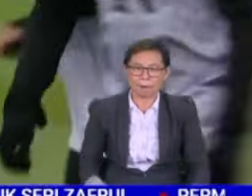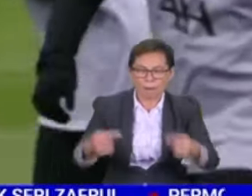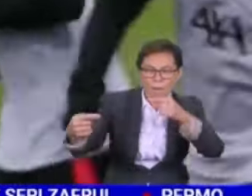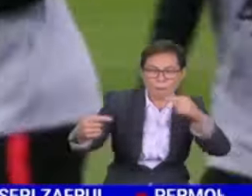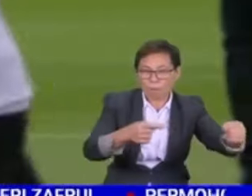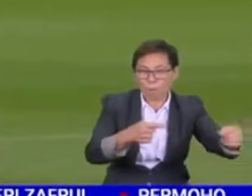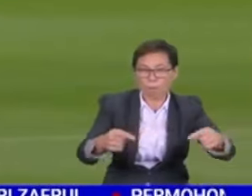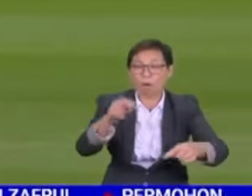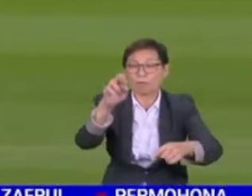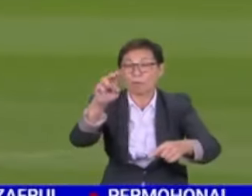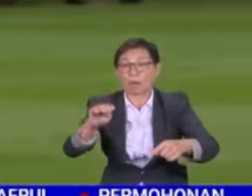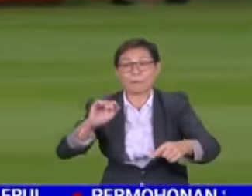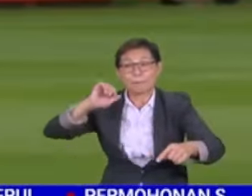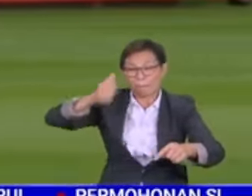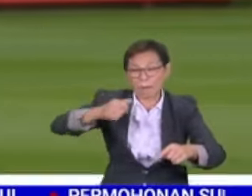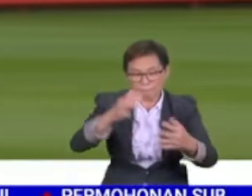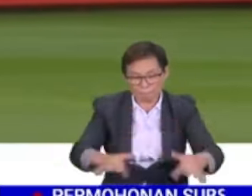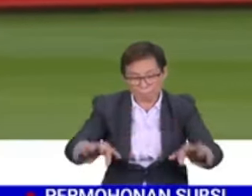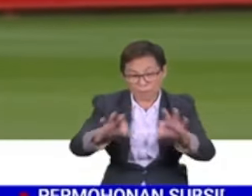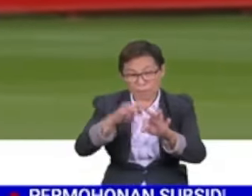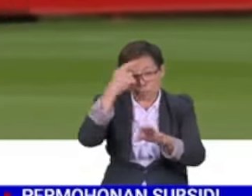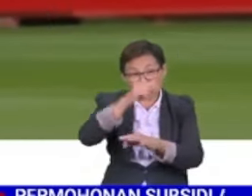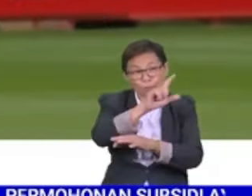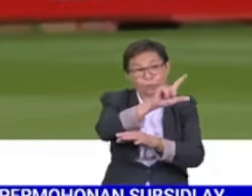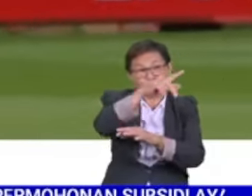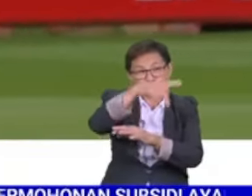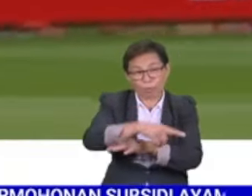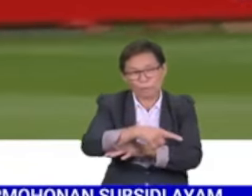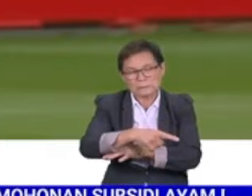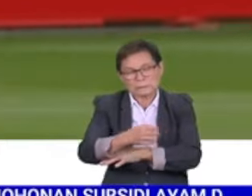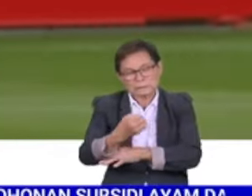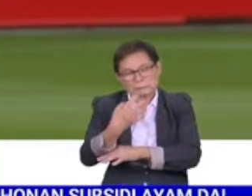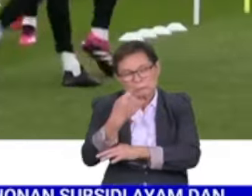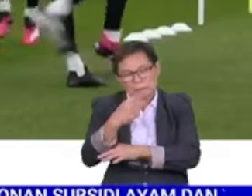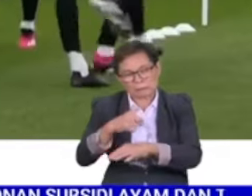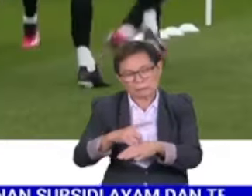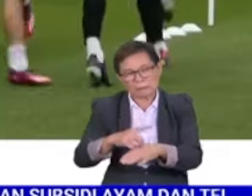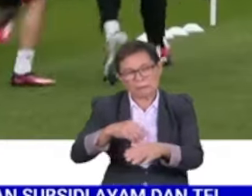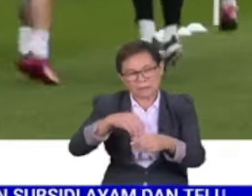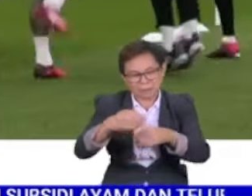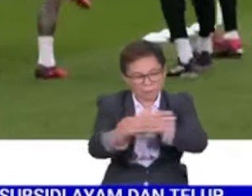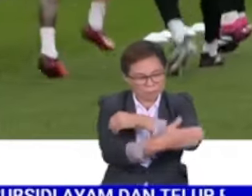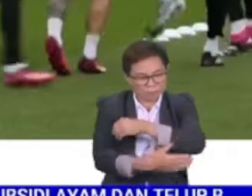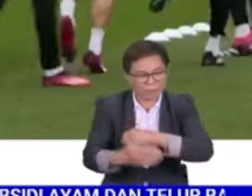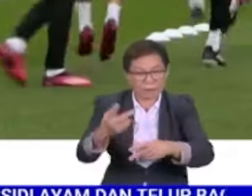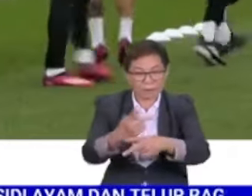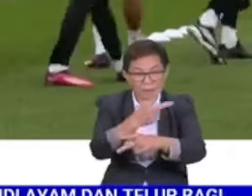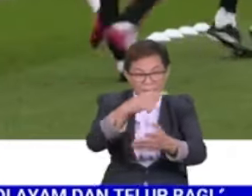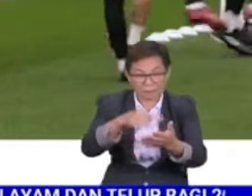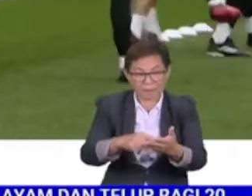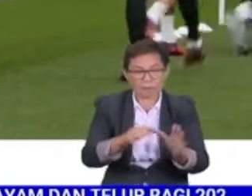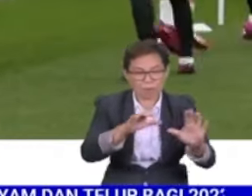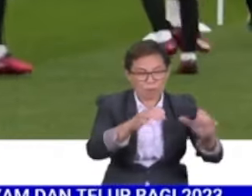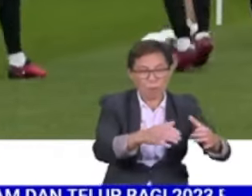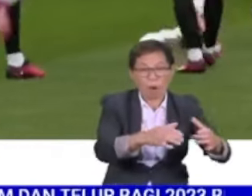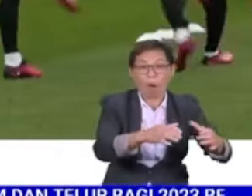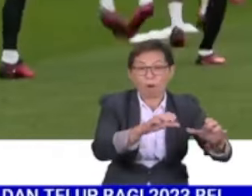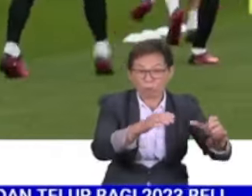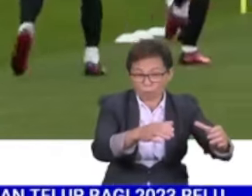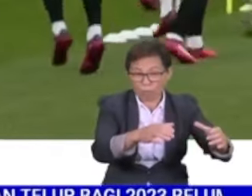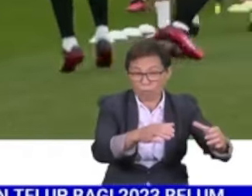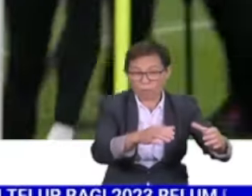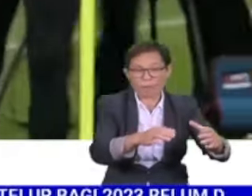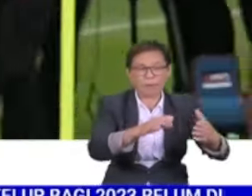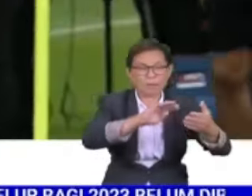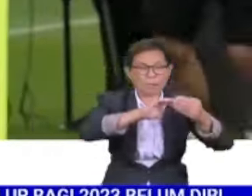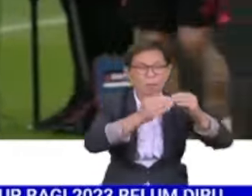Pertemuan dengan Real Madrid esok dilihat penting buat Liverpool yang mengharungi prestasi mengecewakan di pentas domestik musim ini. Skuad kendalian Jurgen Klopp itu berada